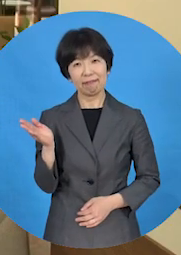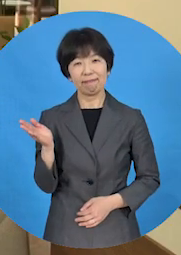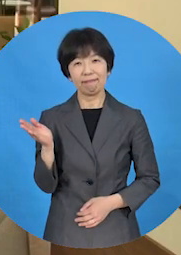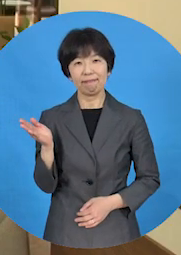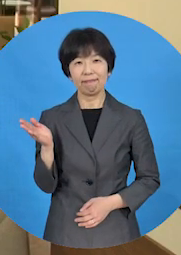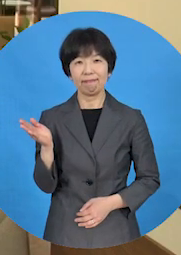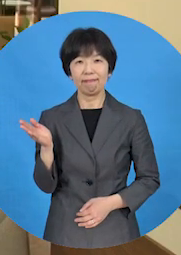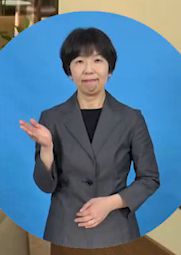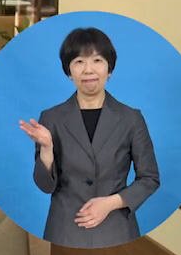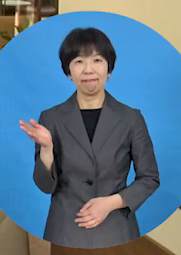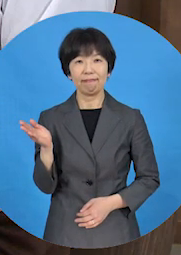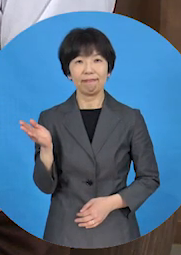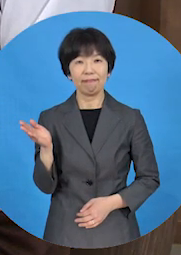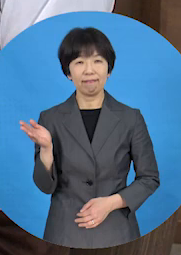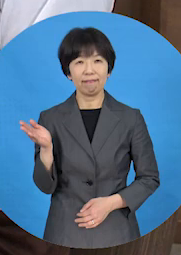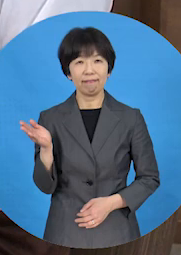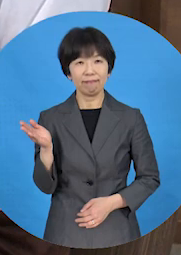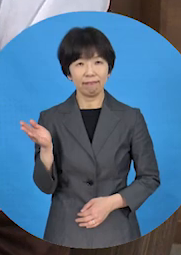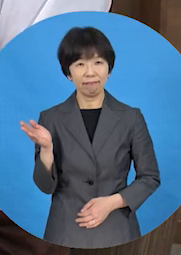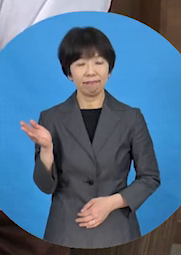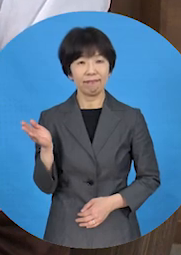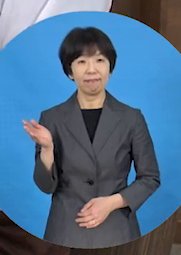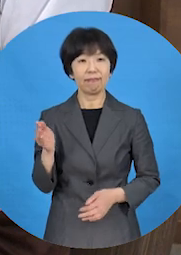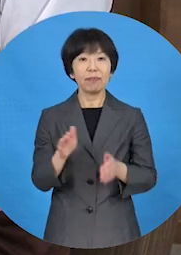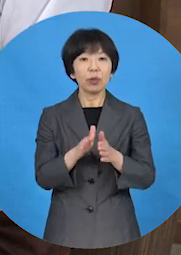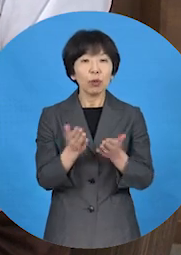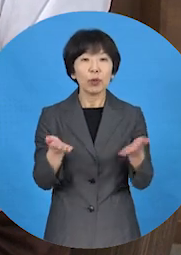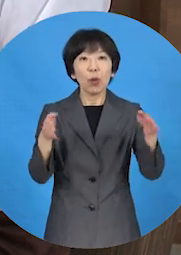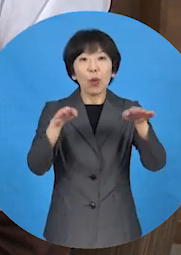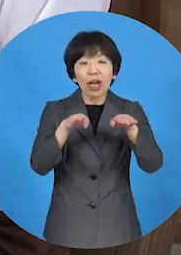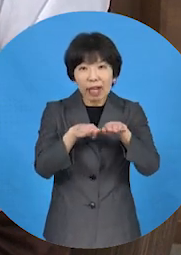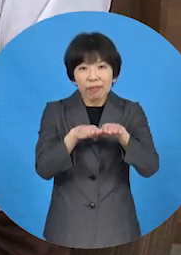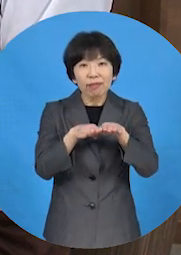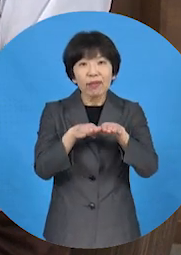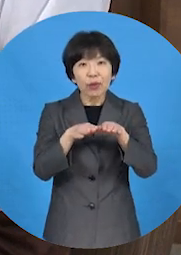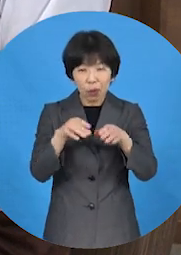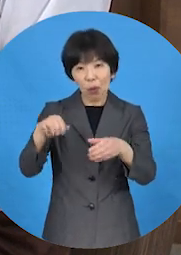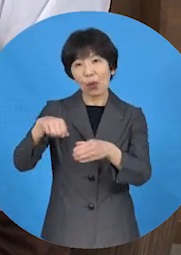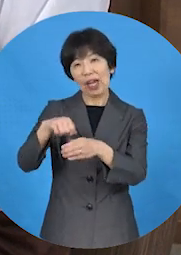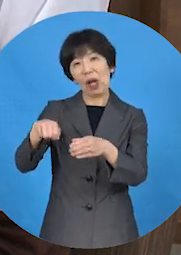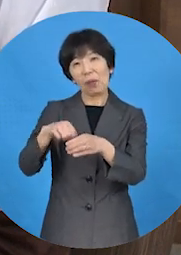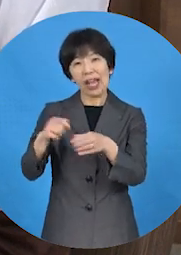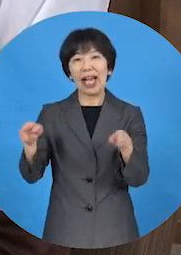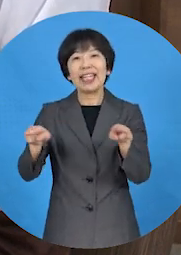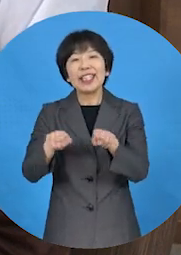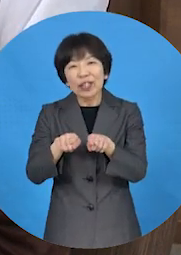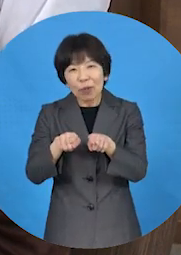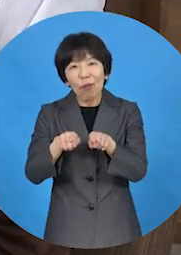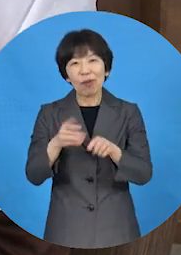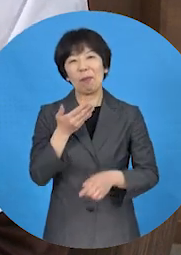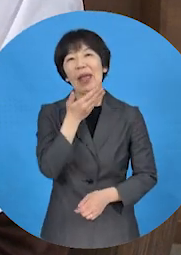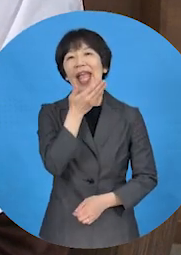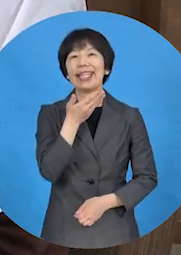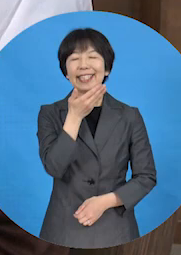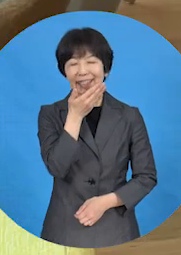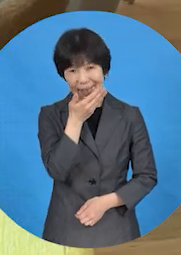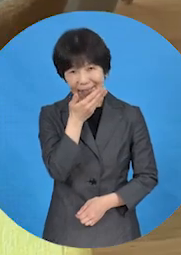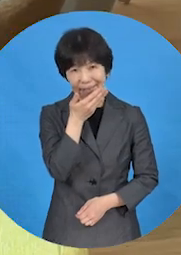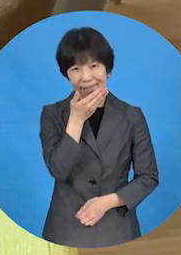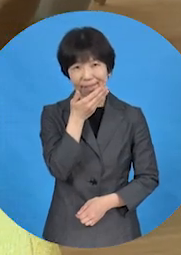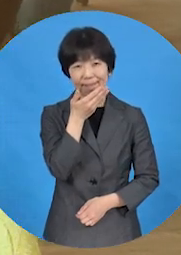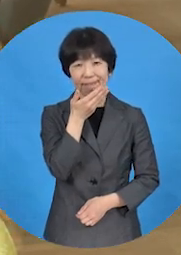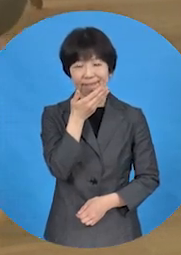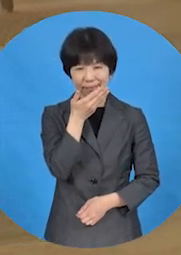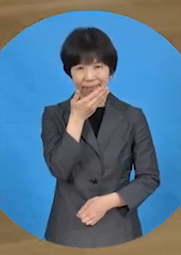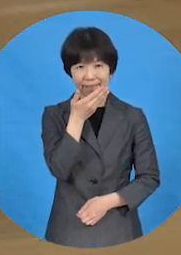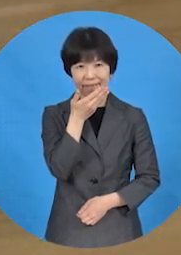ました。 図書館にカフェが併設されてるなんてすごくいいですね。 ありがとうございます。 図書